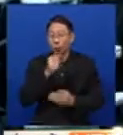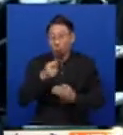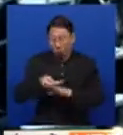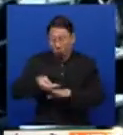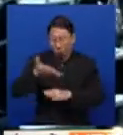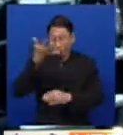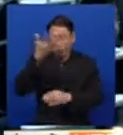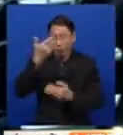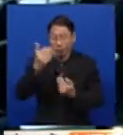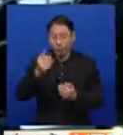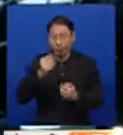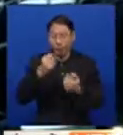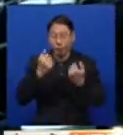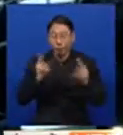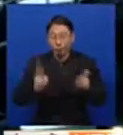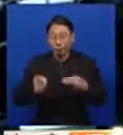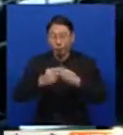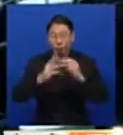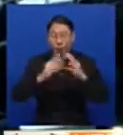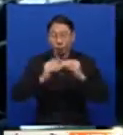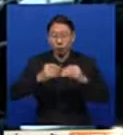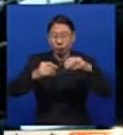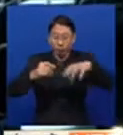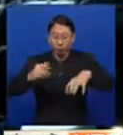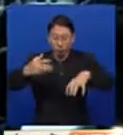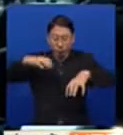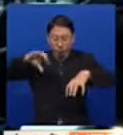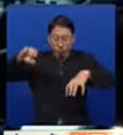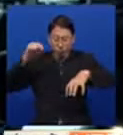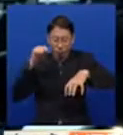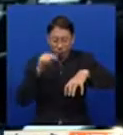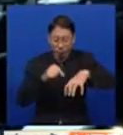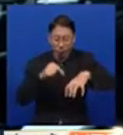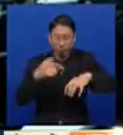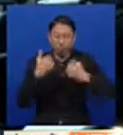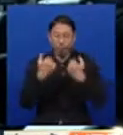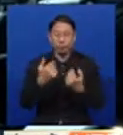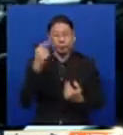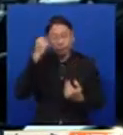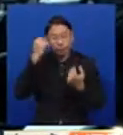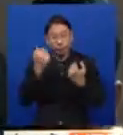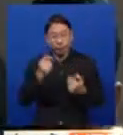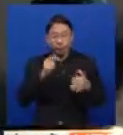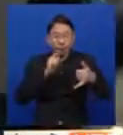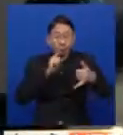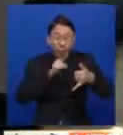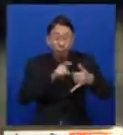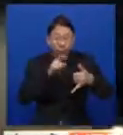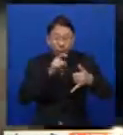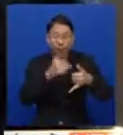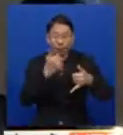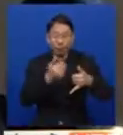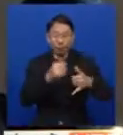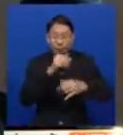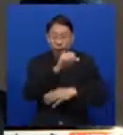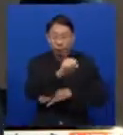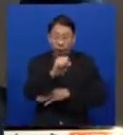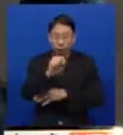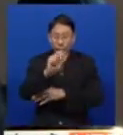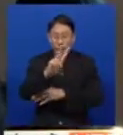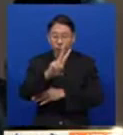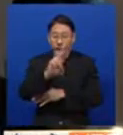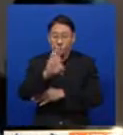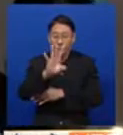สำหรับติดตั้งในห้องประชุมทำเนียบรัฐบาลส่วนเรื่องของสำนวนไต่สวนการถอนอดีตส.ส.